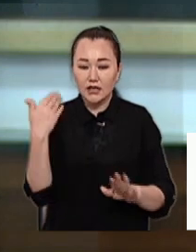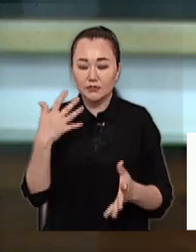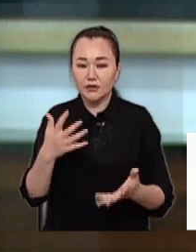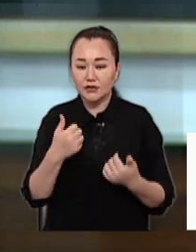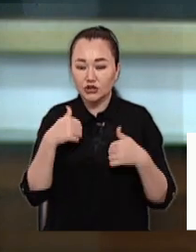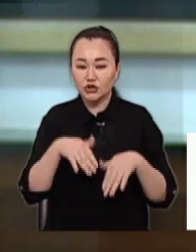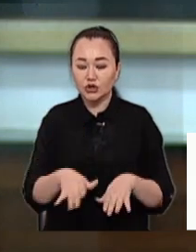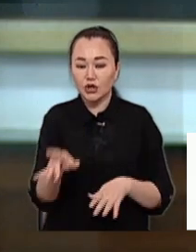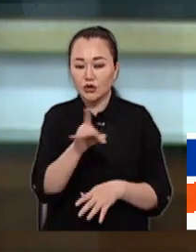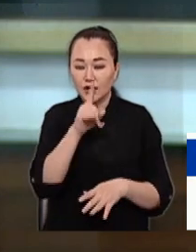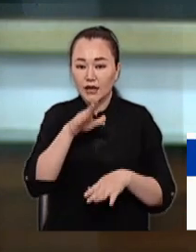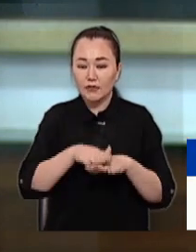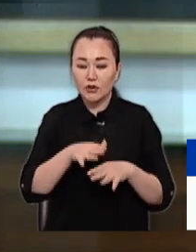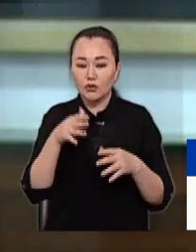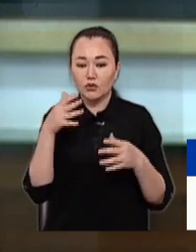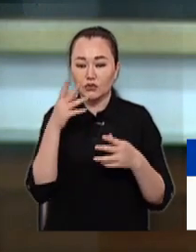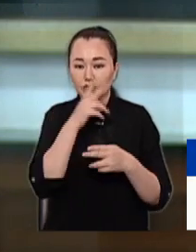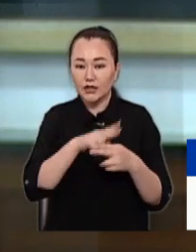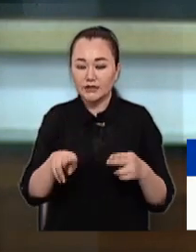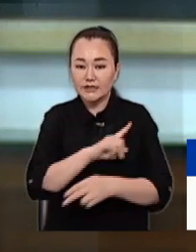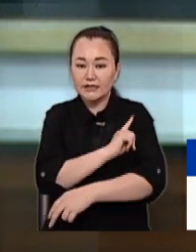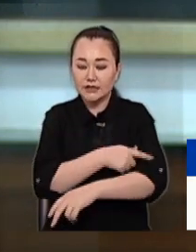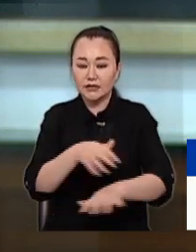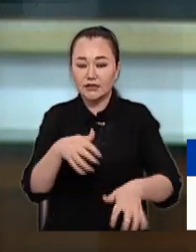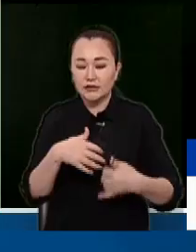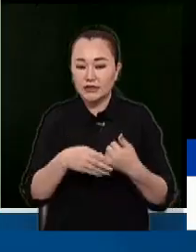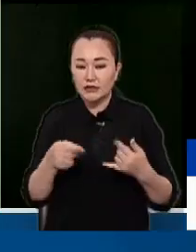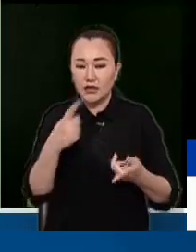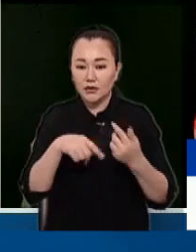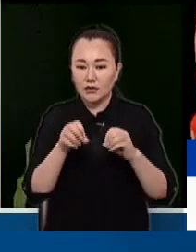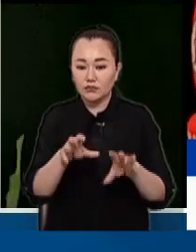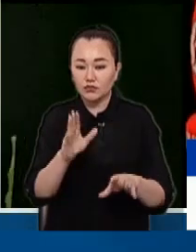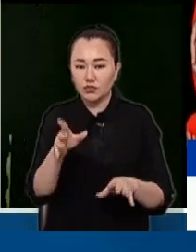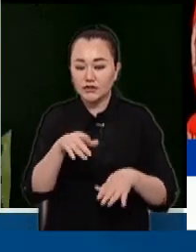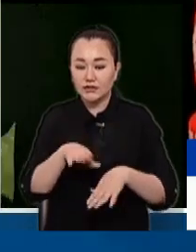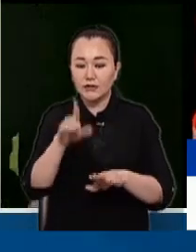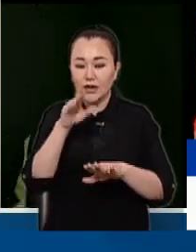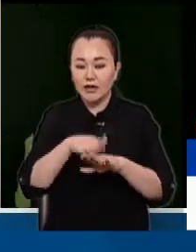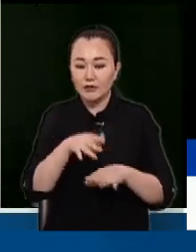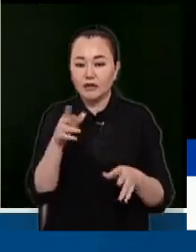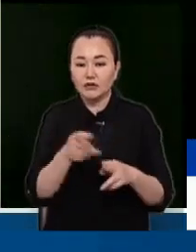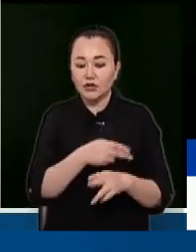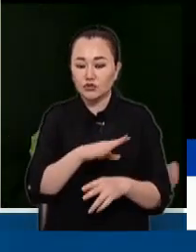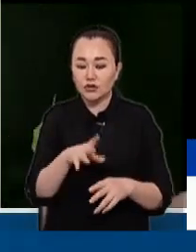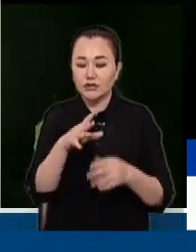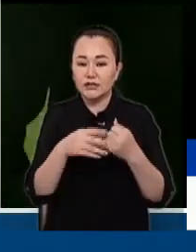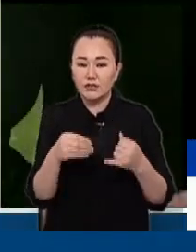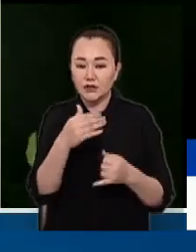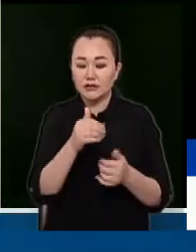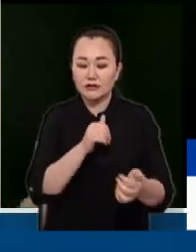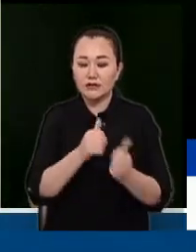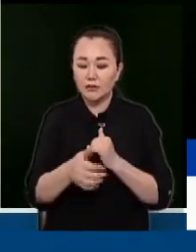принятые решения районного акимата утратят силу и изъятые земли вернут. Зам акима не отрицает, что сельчанам полагаются